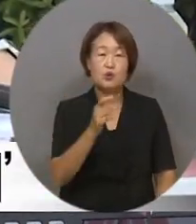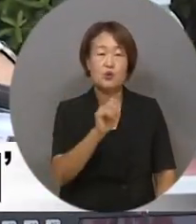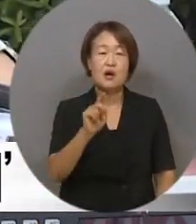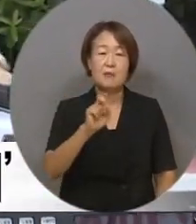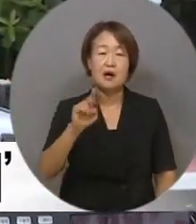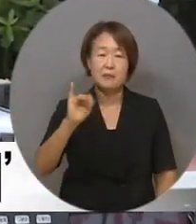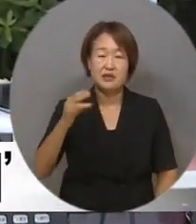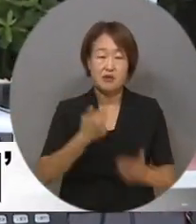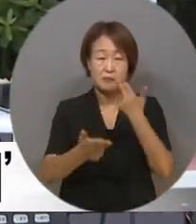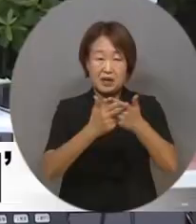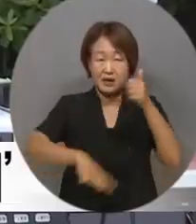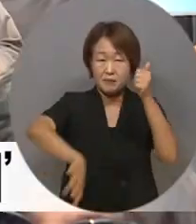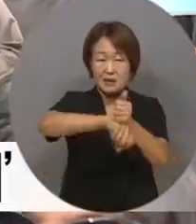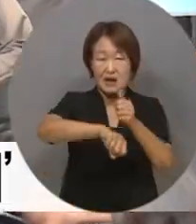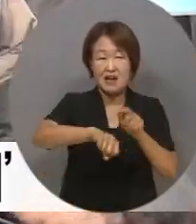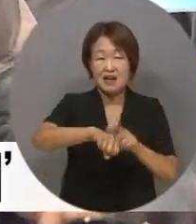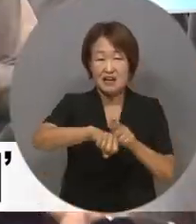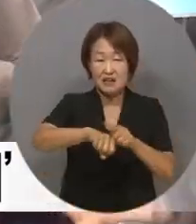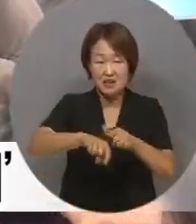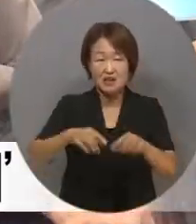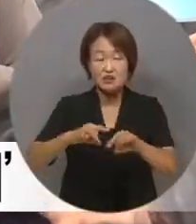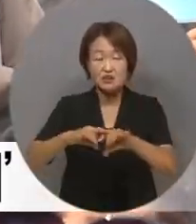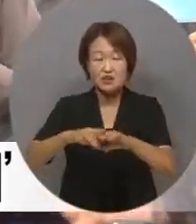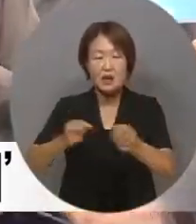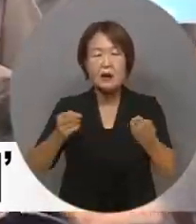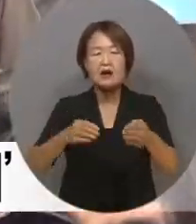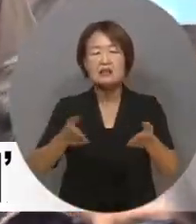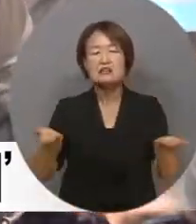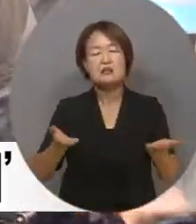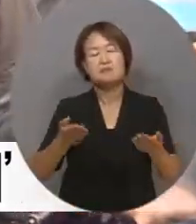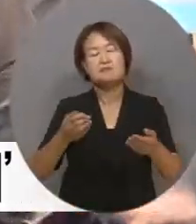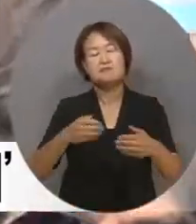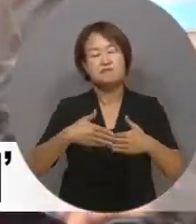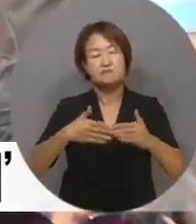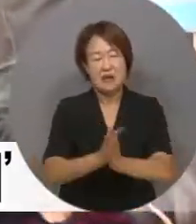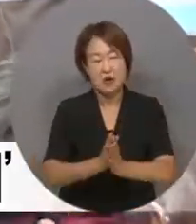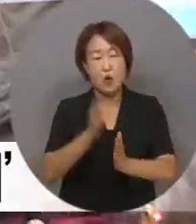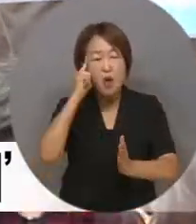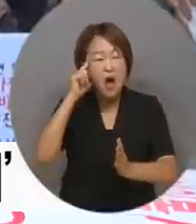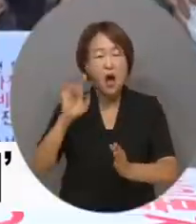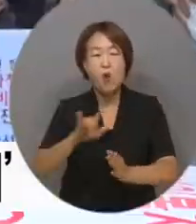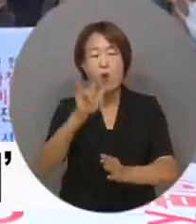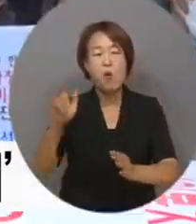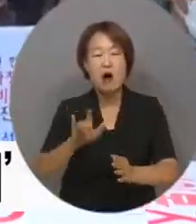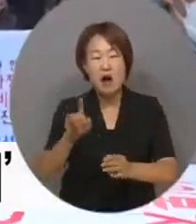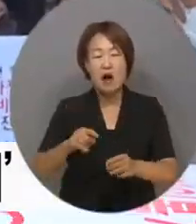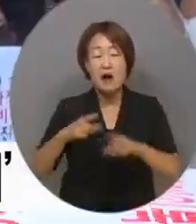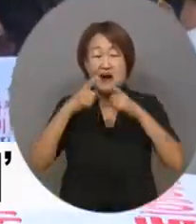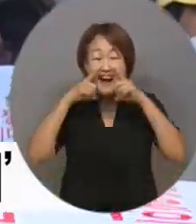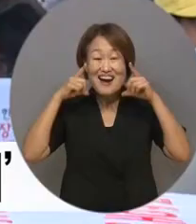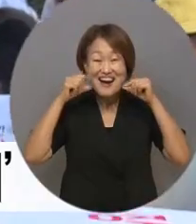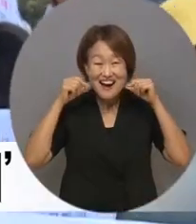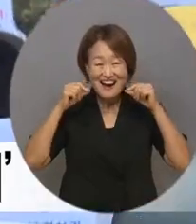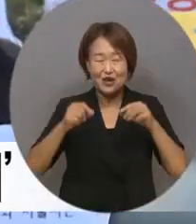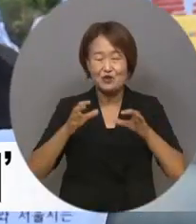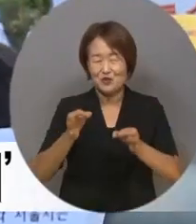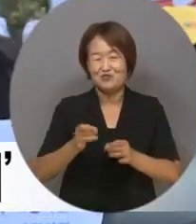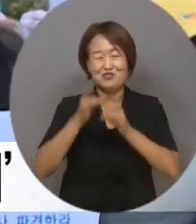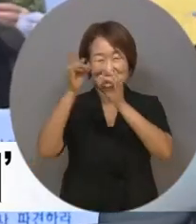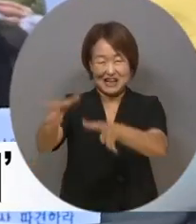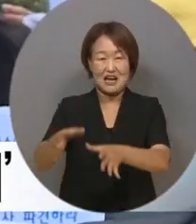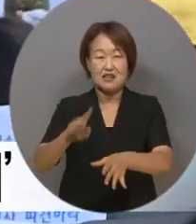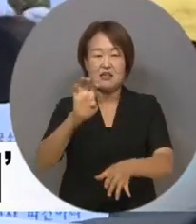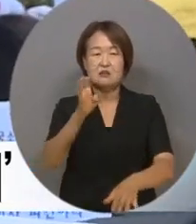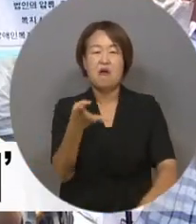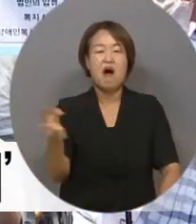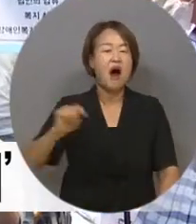산하의 적립전자가 폐업하면서 시작됐습니다. 적립전자는 코로나19 확산 시기 마스크 사업에 돈을 투자하면서